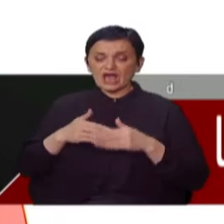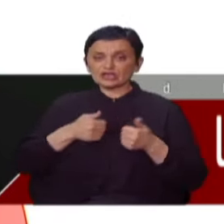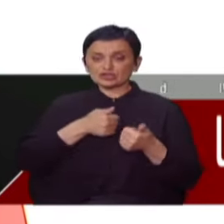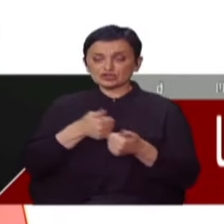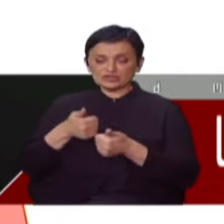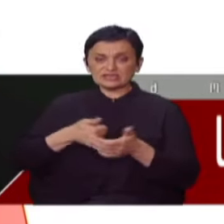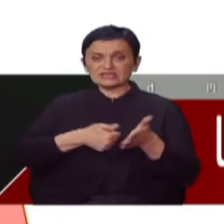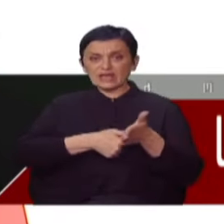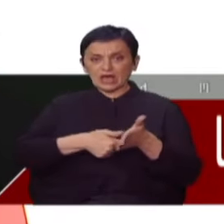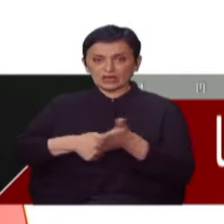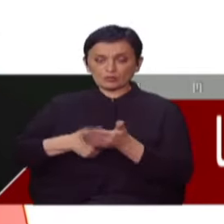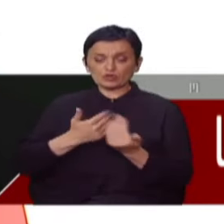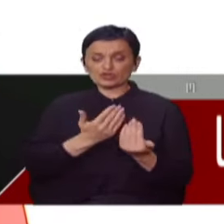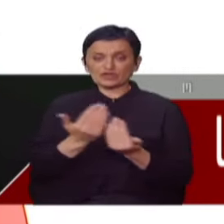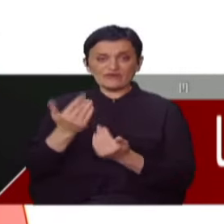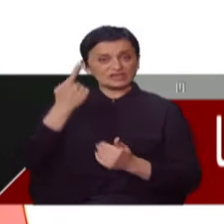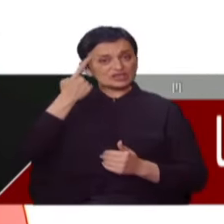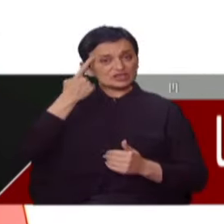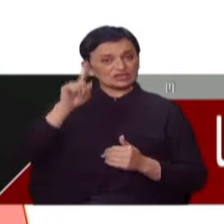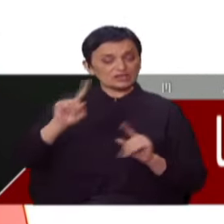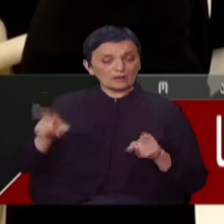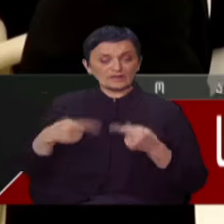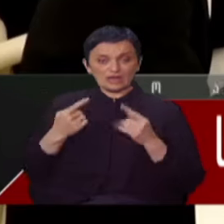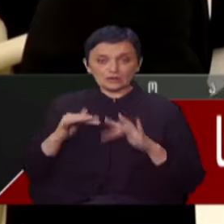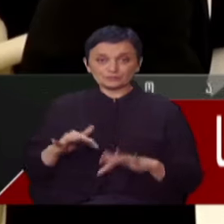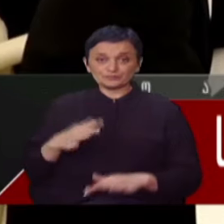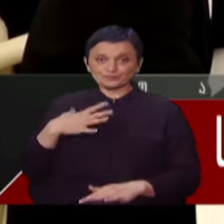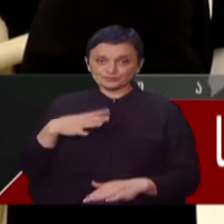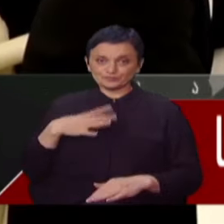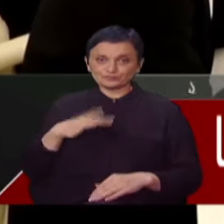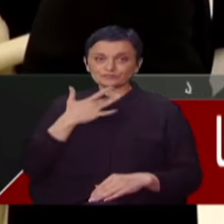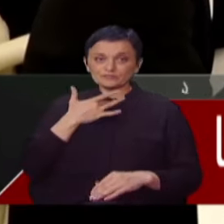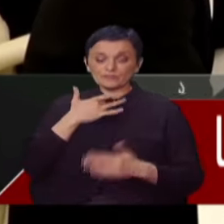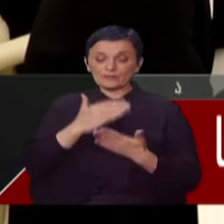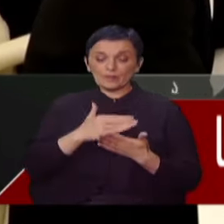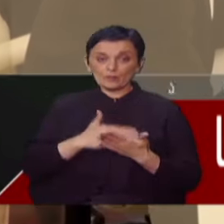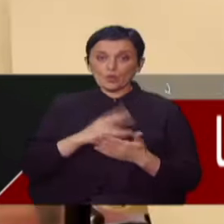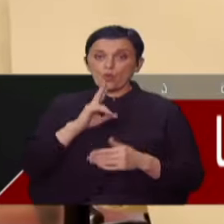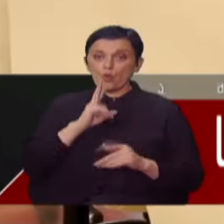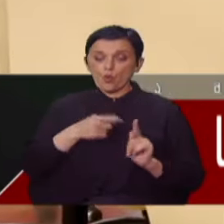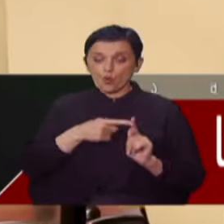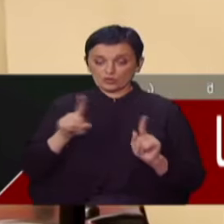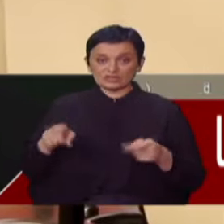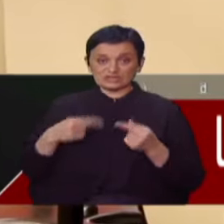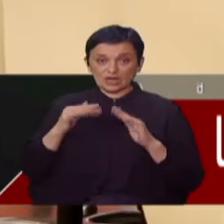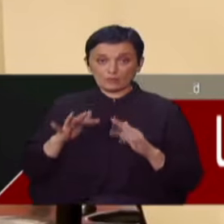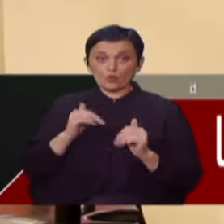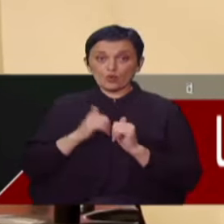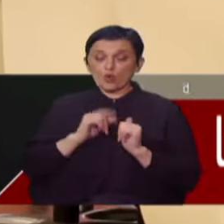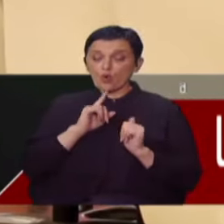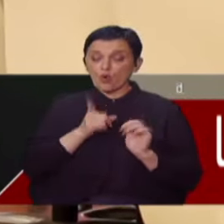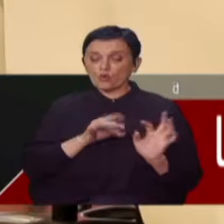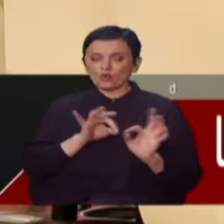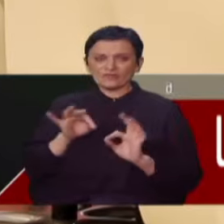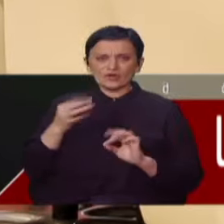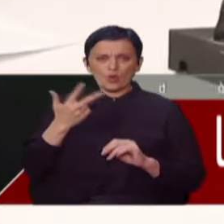შეგიწყოთ და დაგეხმაროთ თქვენი იდეების განსახორციელებლად. თბილისის მერია ამ პროგრამას უკვე 2 წელია რაც ახორციელებს და ყოველწლიურად